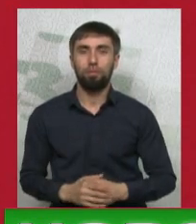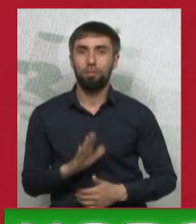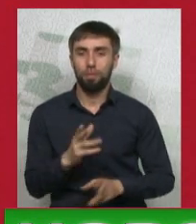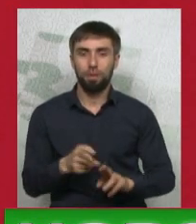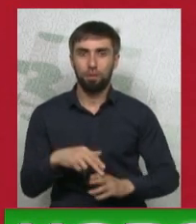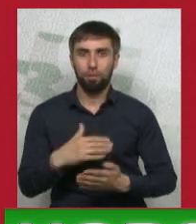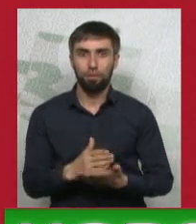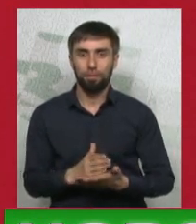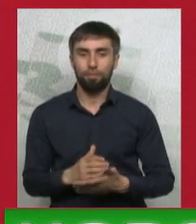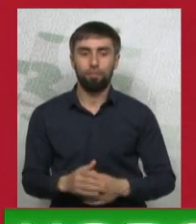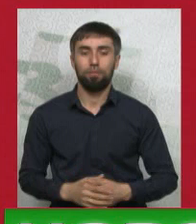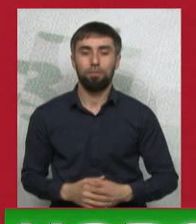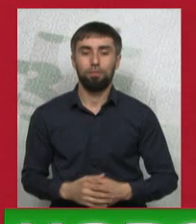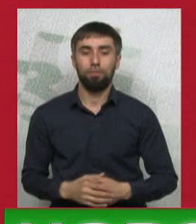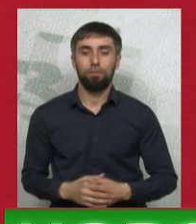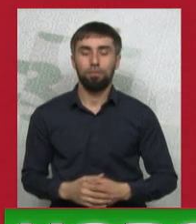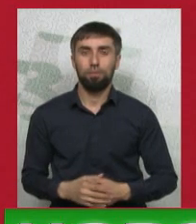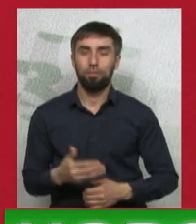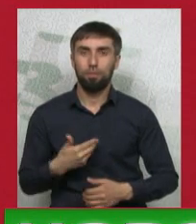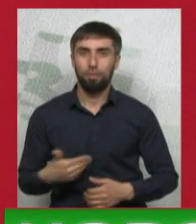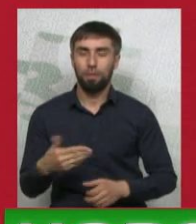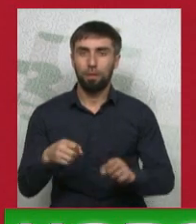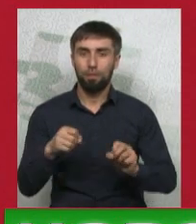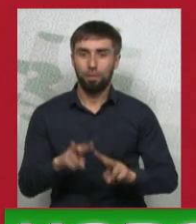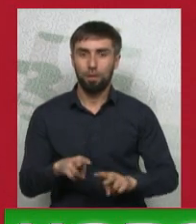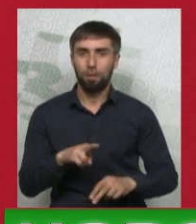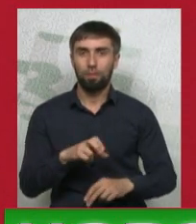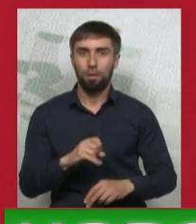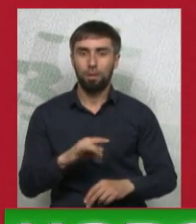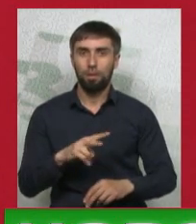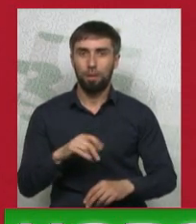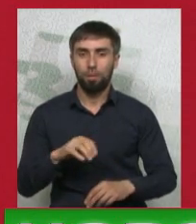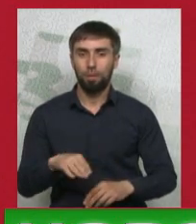части. Вот. Мы с председателем парламента